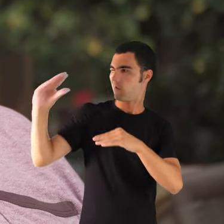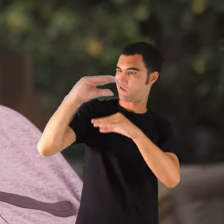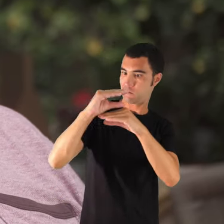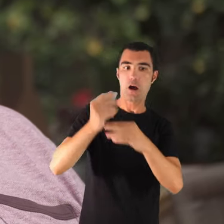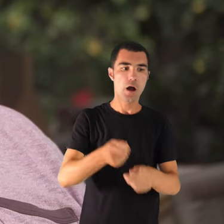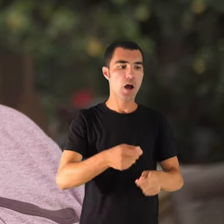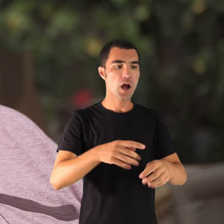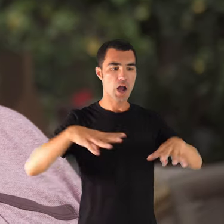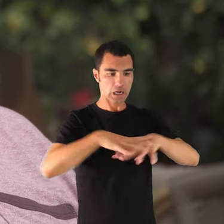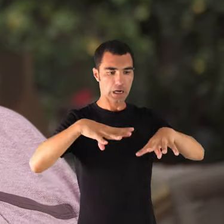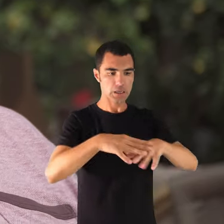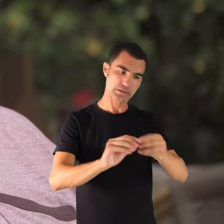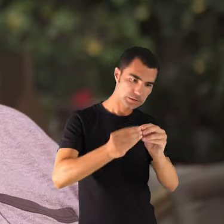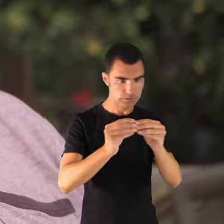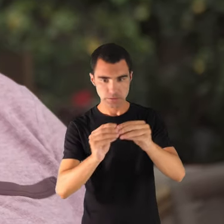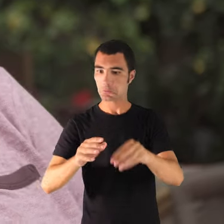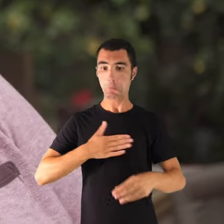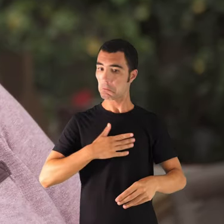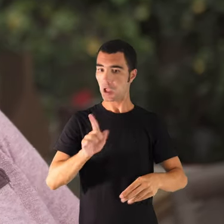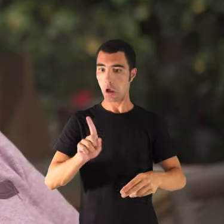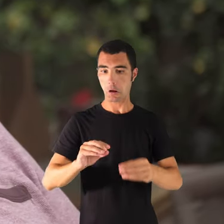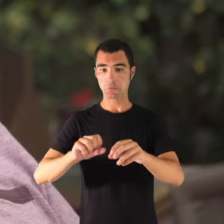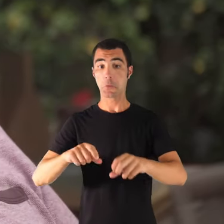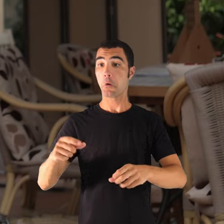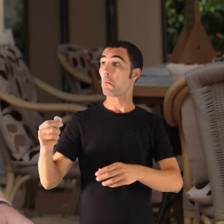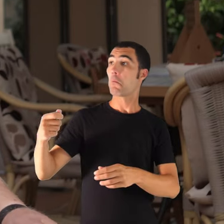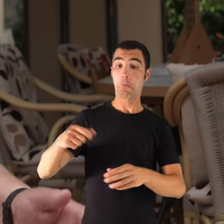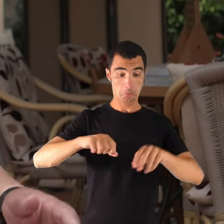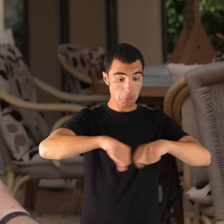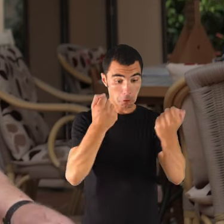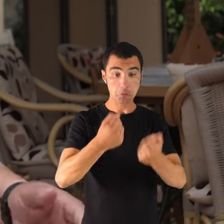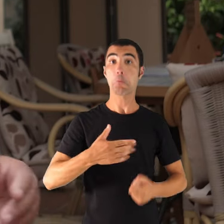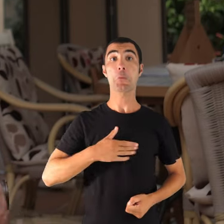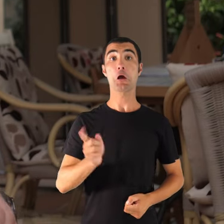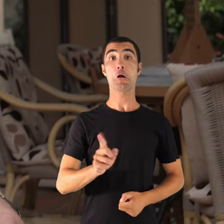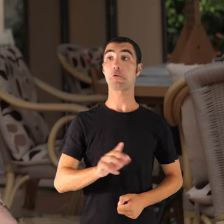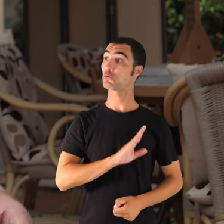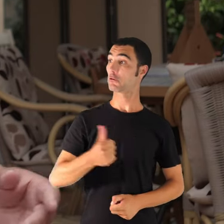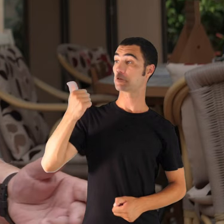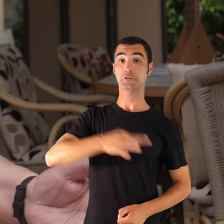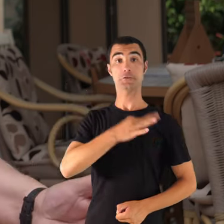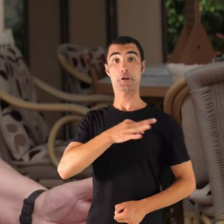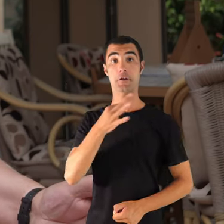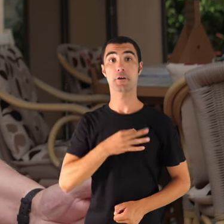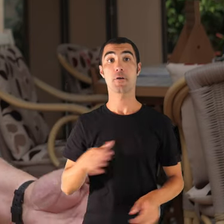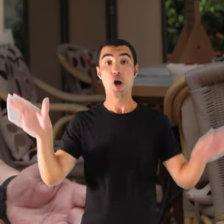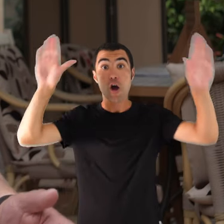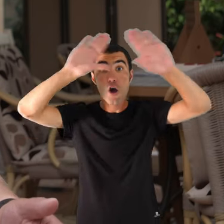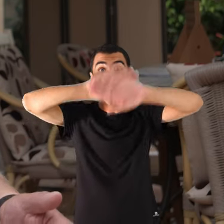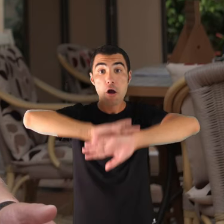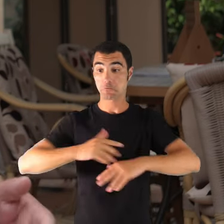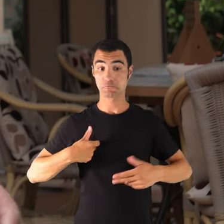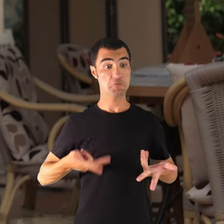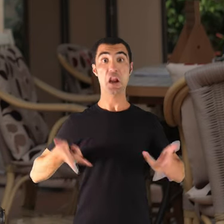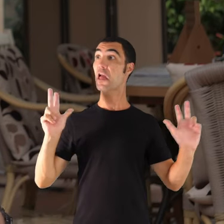que no eren les seves. Si s'espanyaven, no espanyaven les seves, perquè molts del vespre, en lloc d'estar amb els senyors, com que